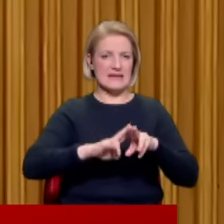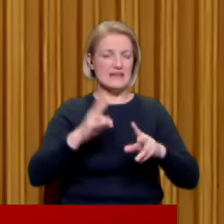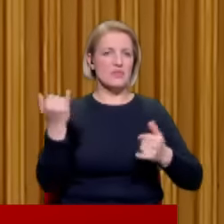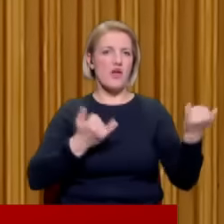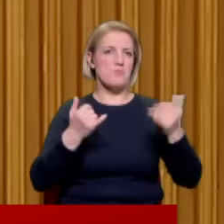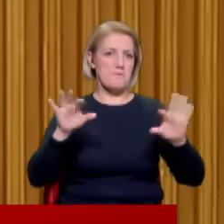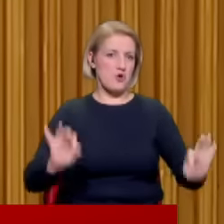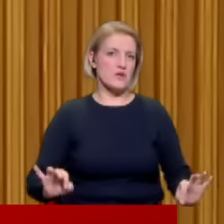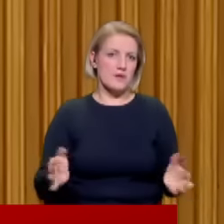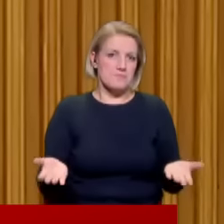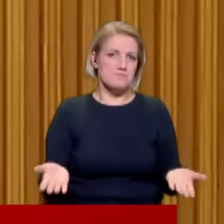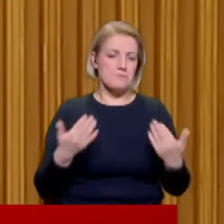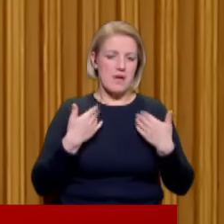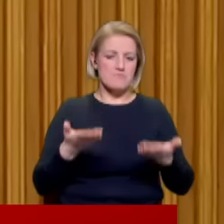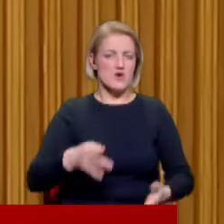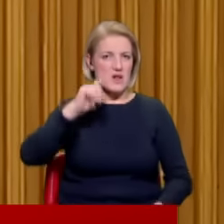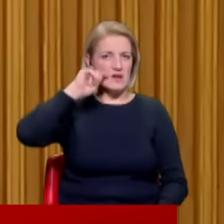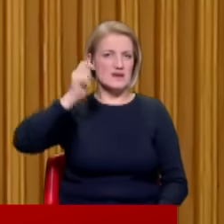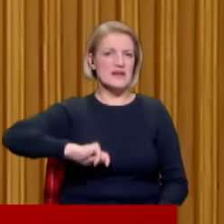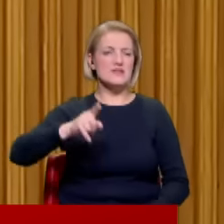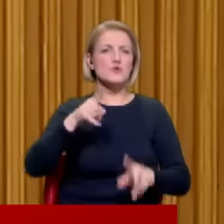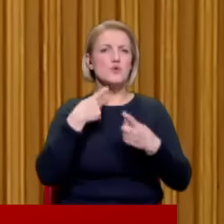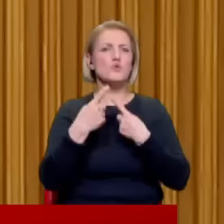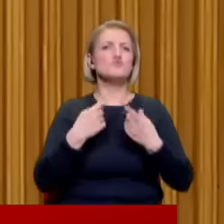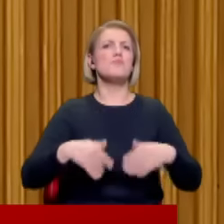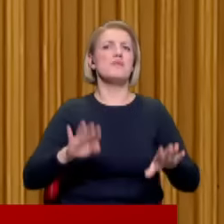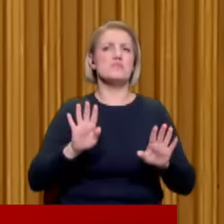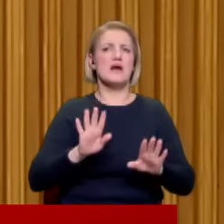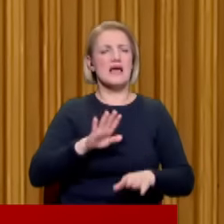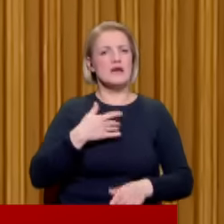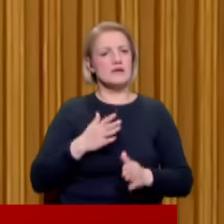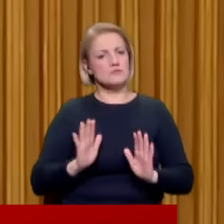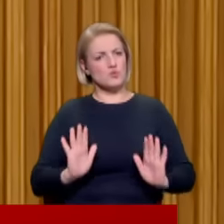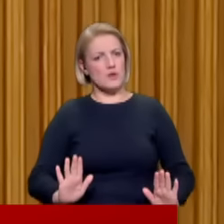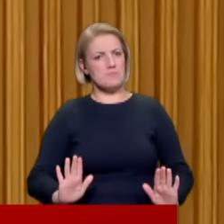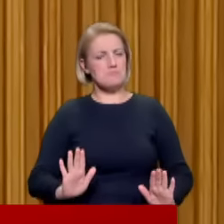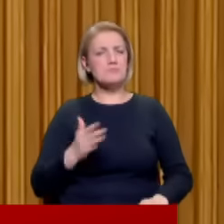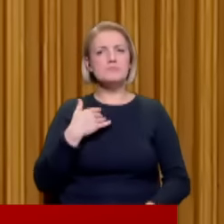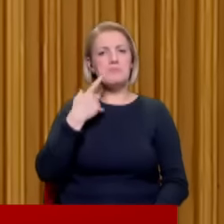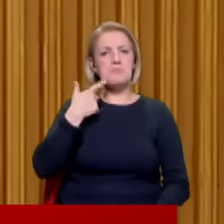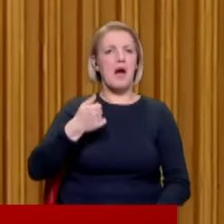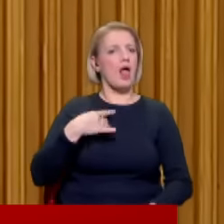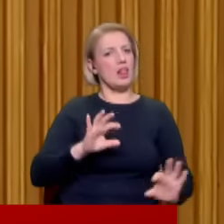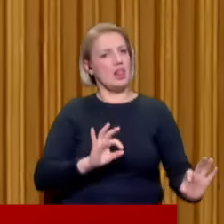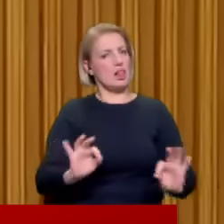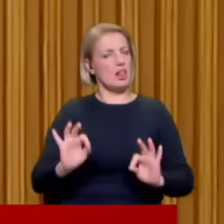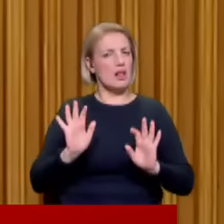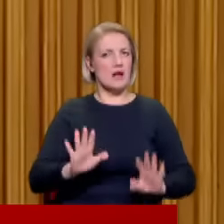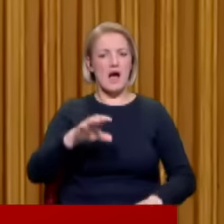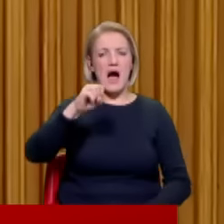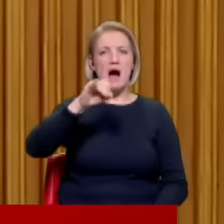tartışması başlatayım. Ben bu rezilliklerim konuşulmadan kenarda durayım, bakanlığı sürdüreyim.